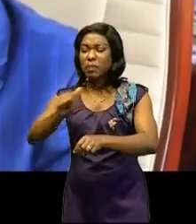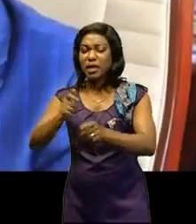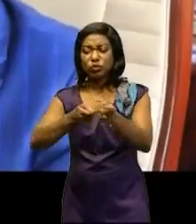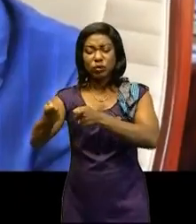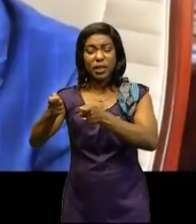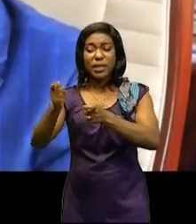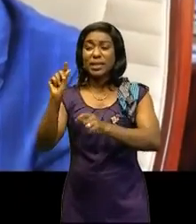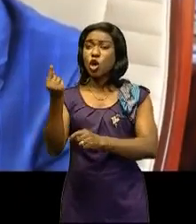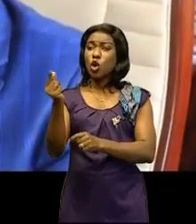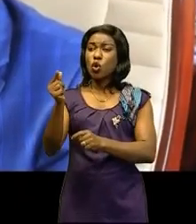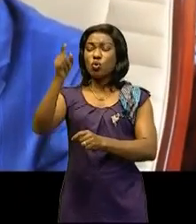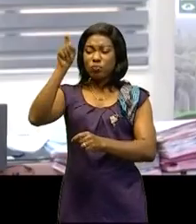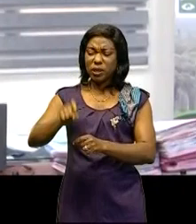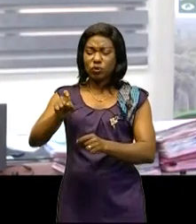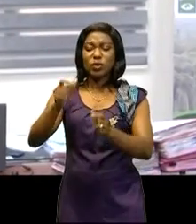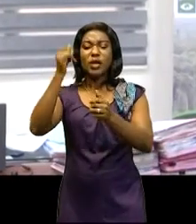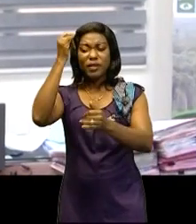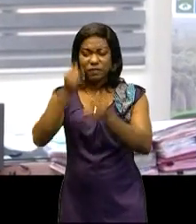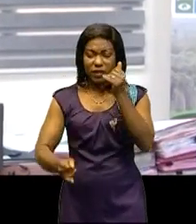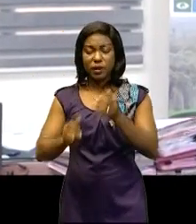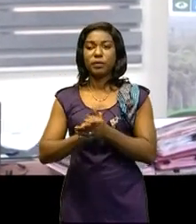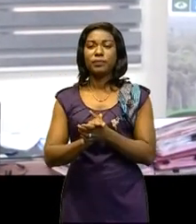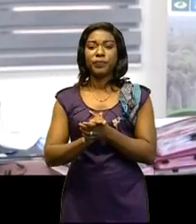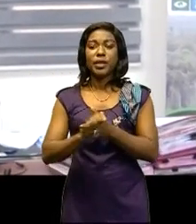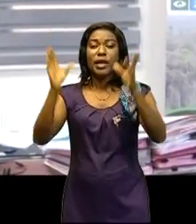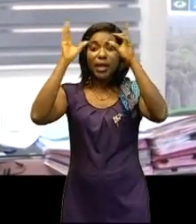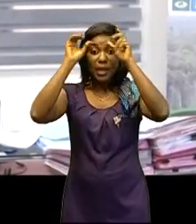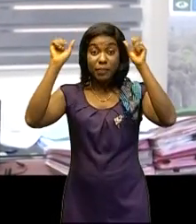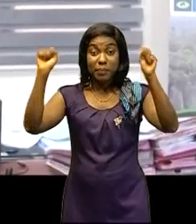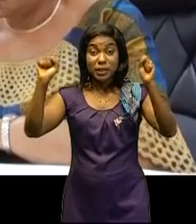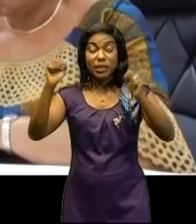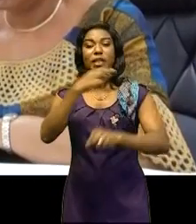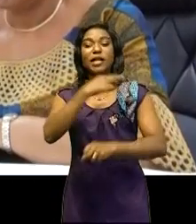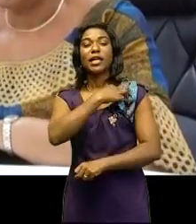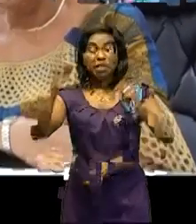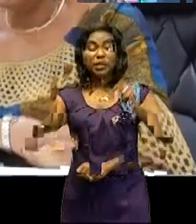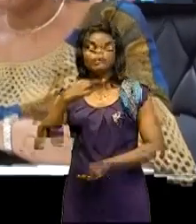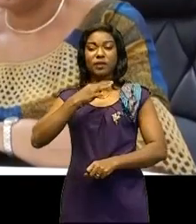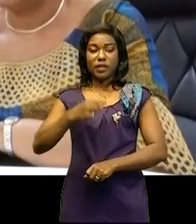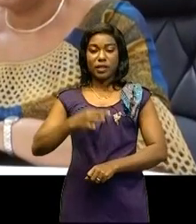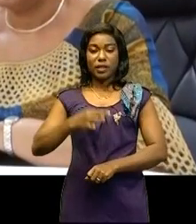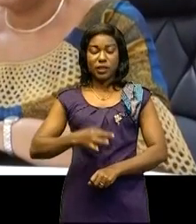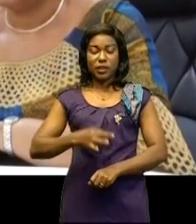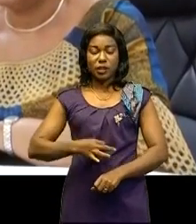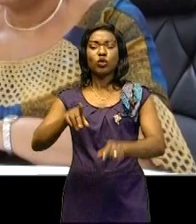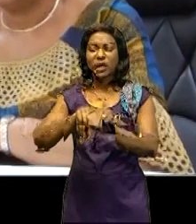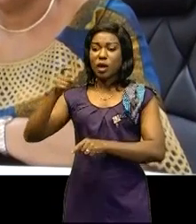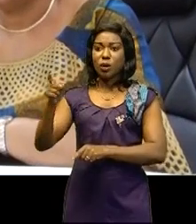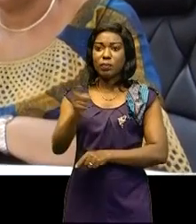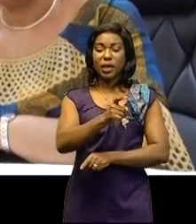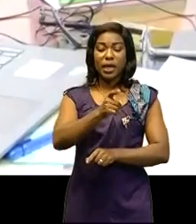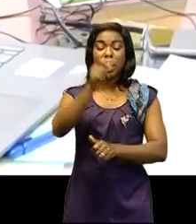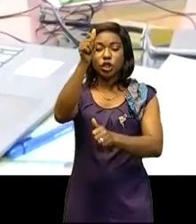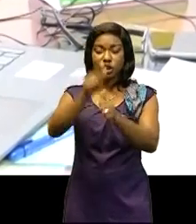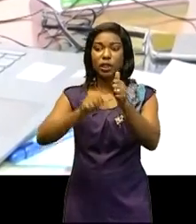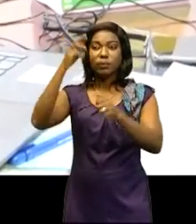minerais et autres. Le président de la République a recommandé à chaque